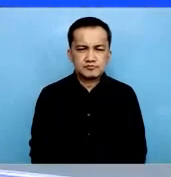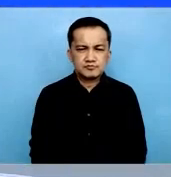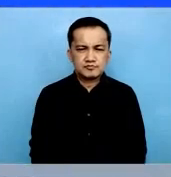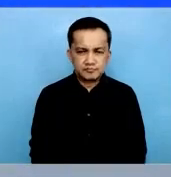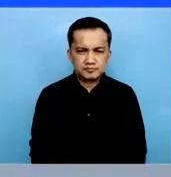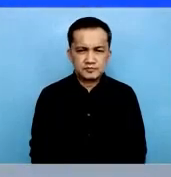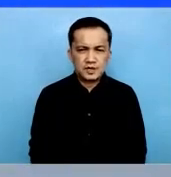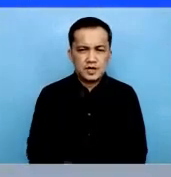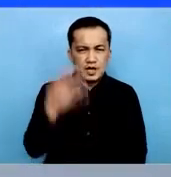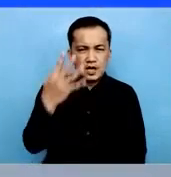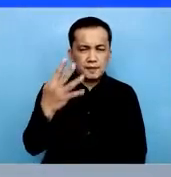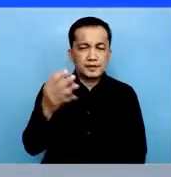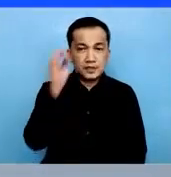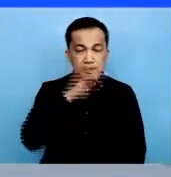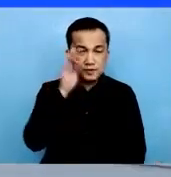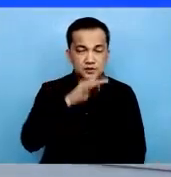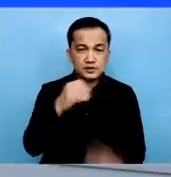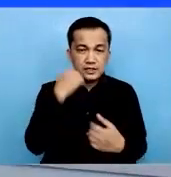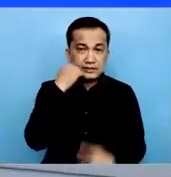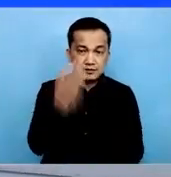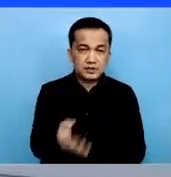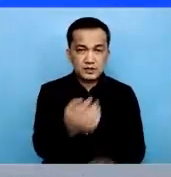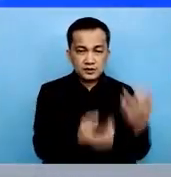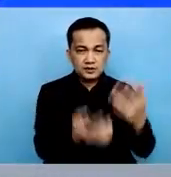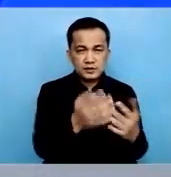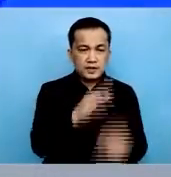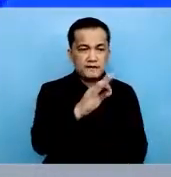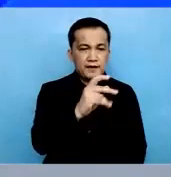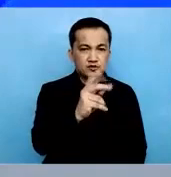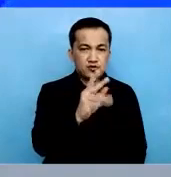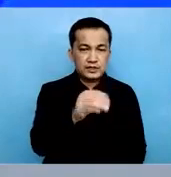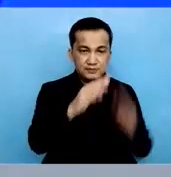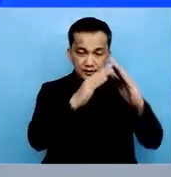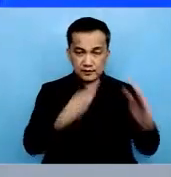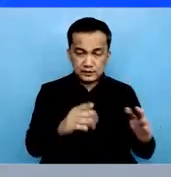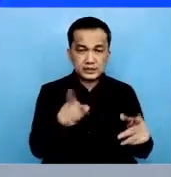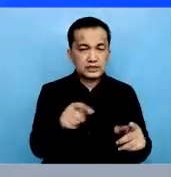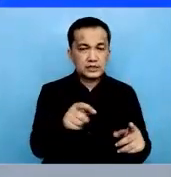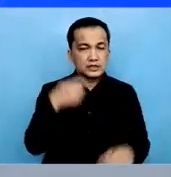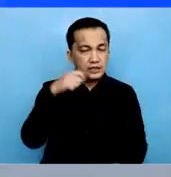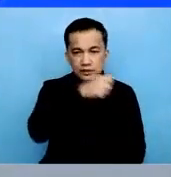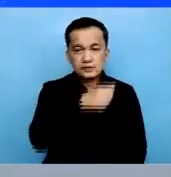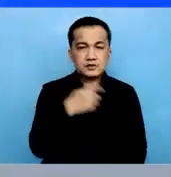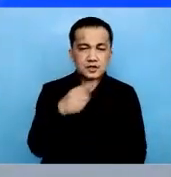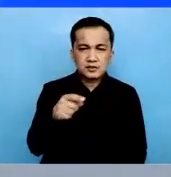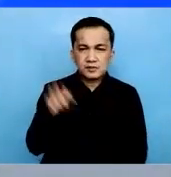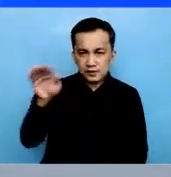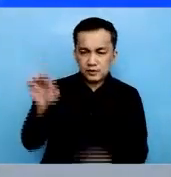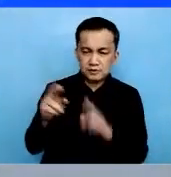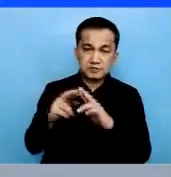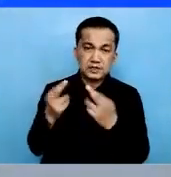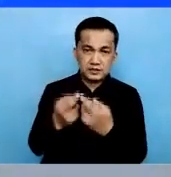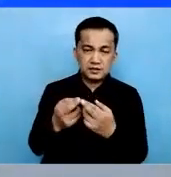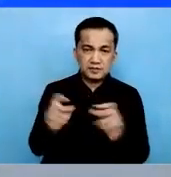Apat na kababayan natin ang namatay sa nasunog na factory sa Taiwan. Panawagan ng kanilang mga kaanak, madaliin sana ng gobyerno